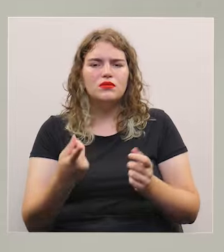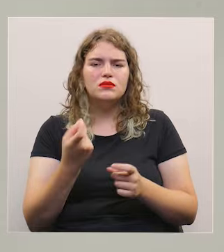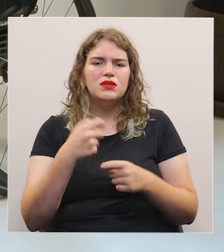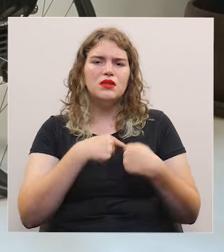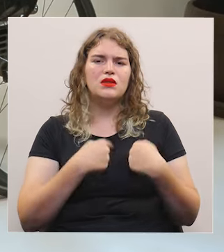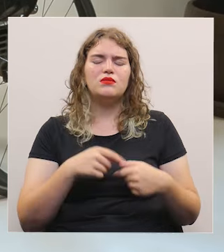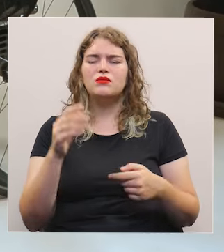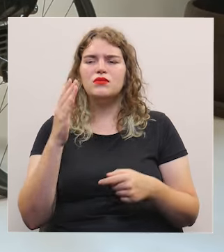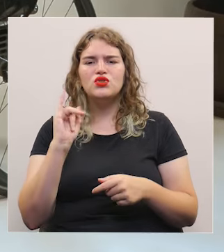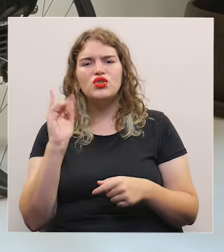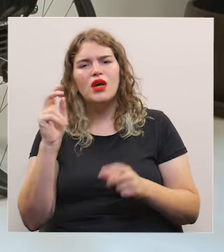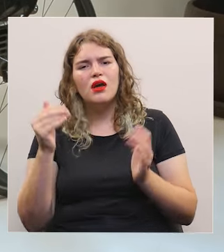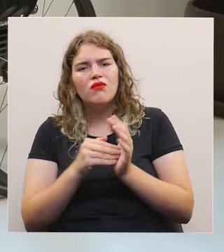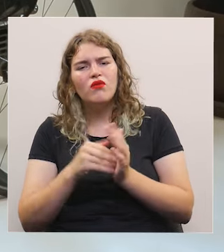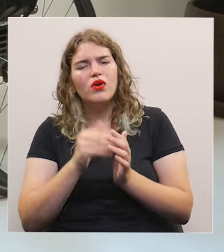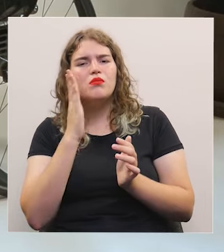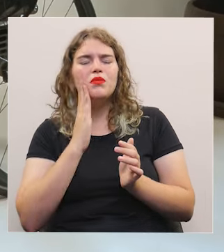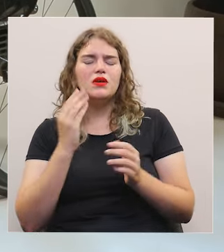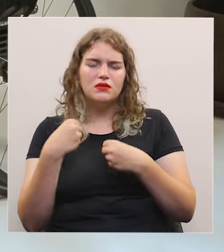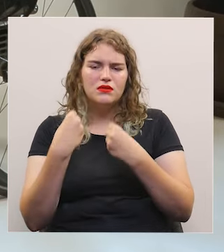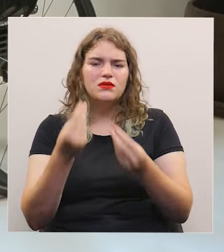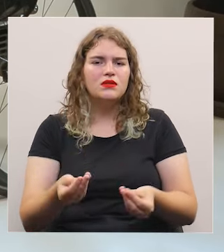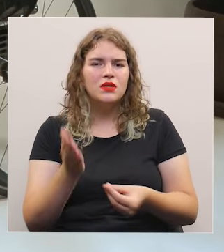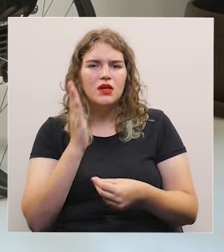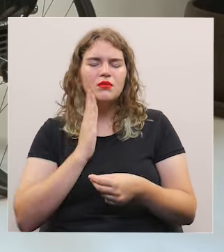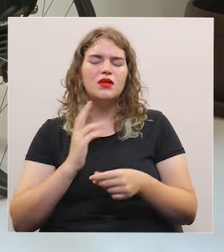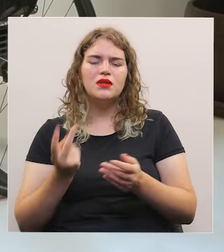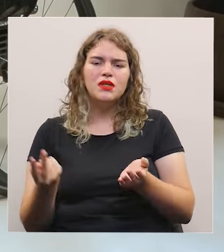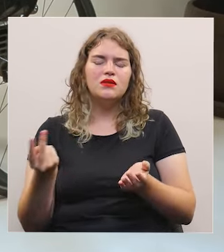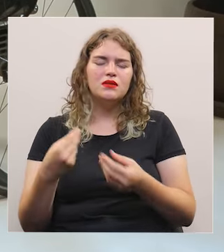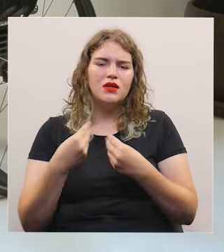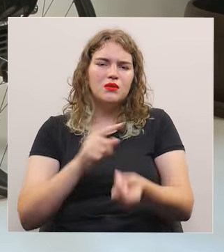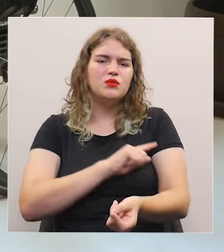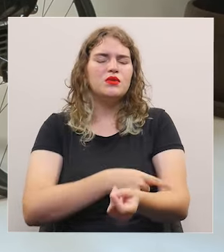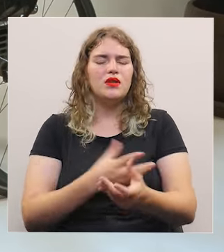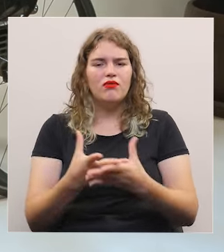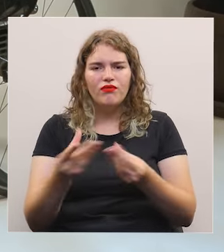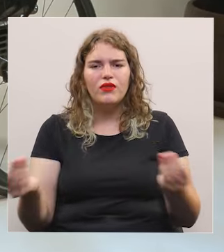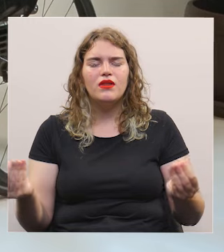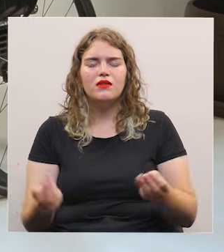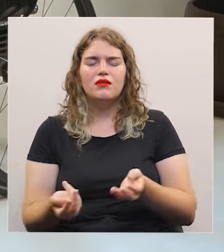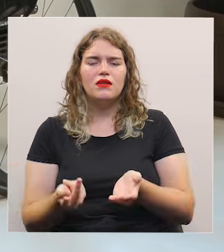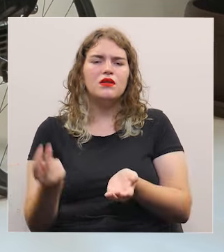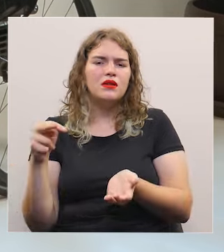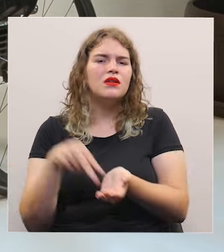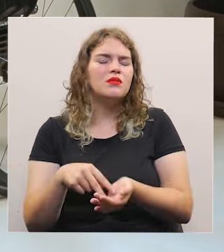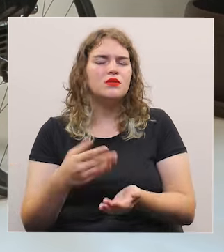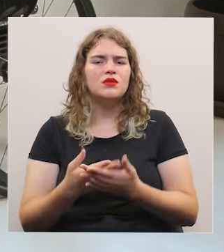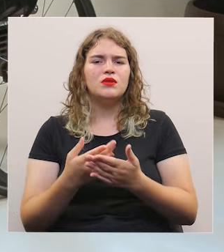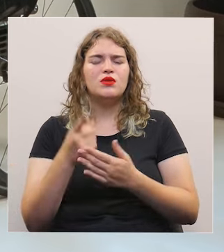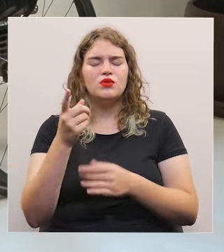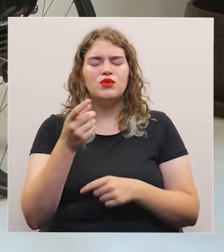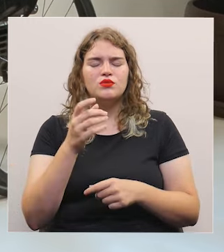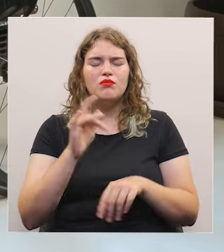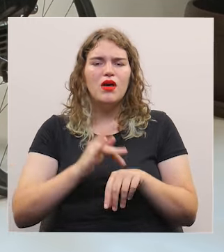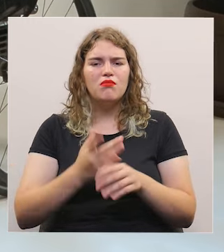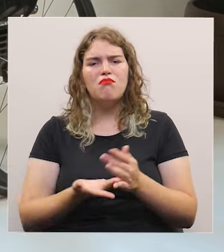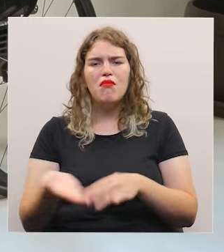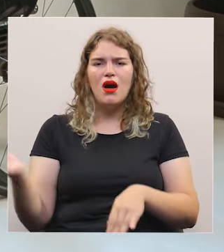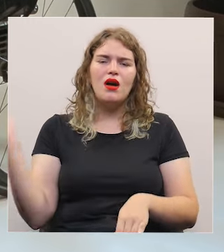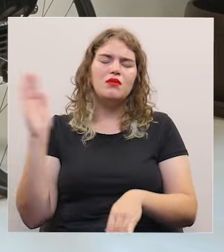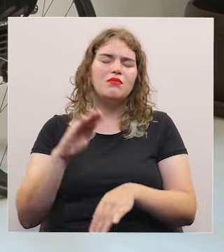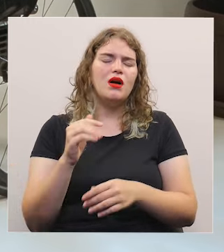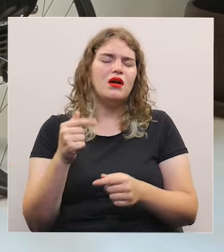nevoie de mângâiere, Doamne, mângâie-i, Doamne, dă-le putere, Doamne, ridică-i în picioare, Doamne, vindecă-i Tu, Iisuse Hristoase, Tu ești medicul